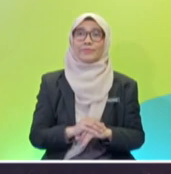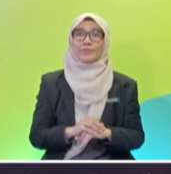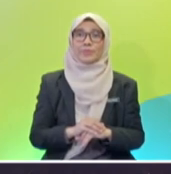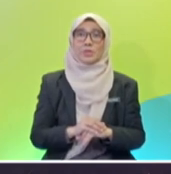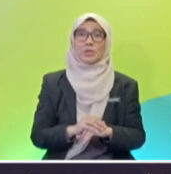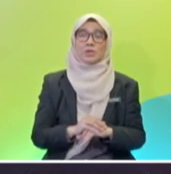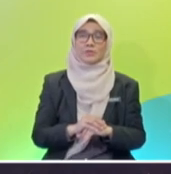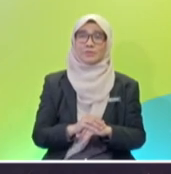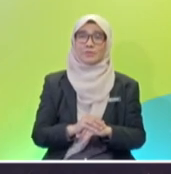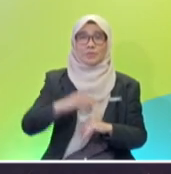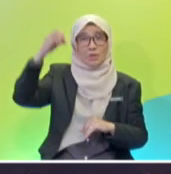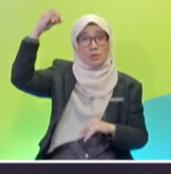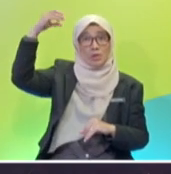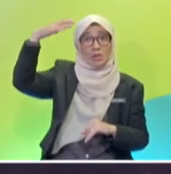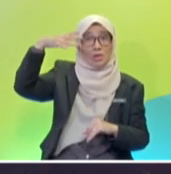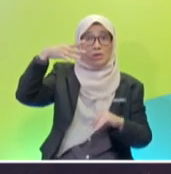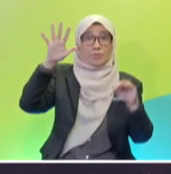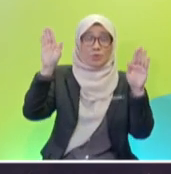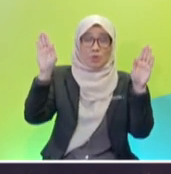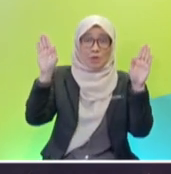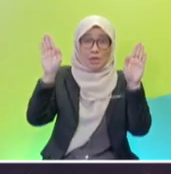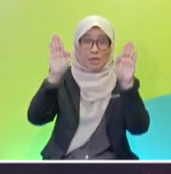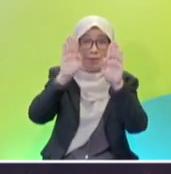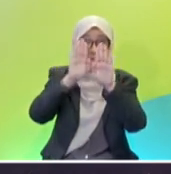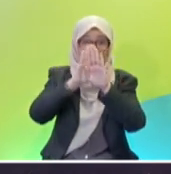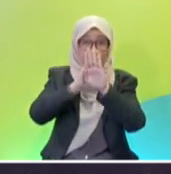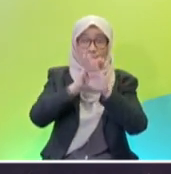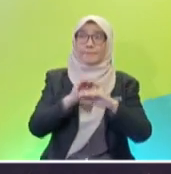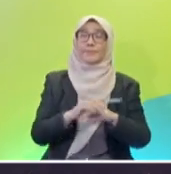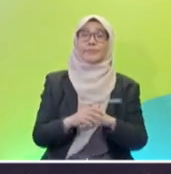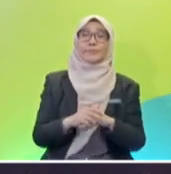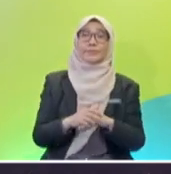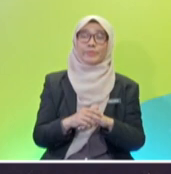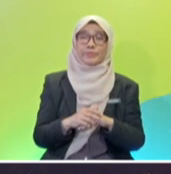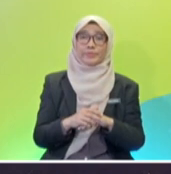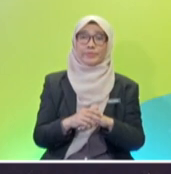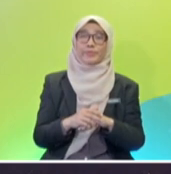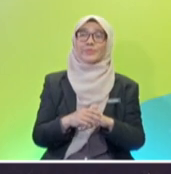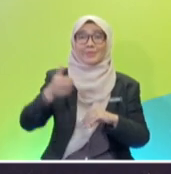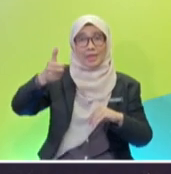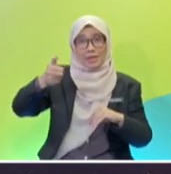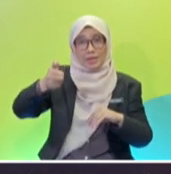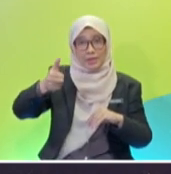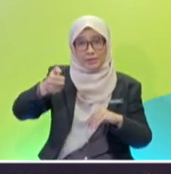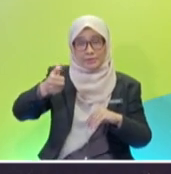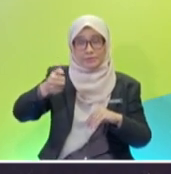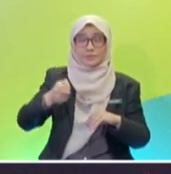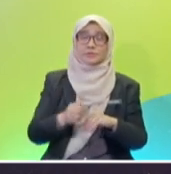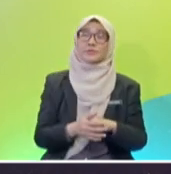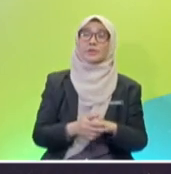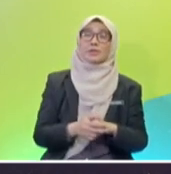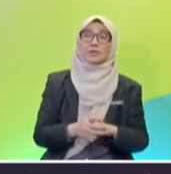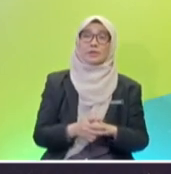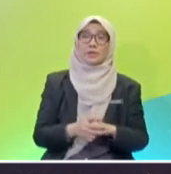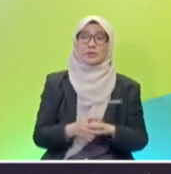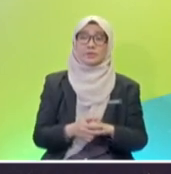tak cikgu? Wow, menarik tu. Kita bagi misteri sedikit ya. Sambil itu saya akan lampaskan lampu suluh di sini. Tolong bantu saya. Baik